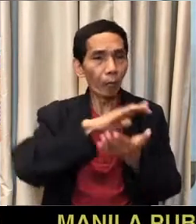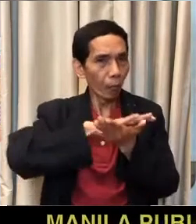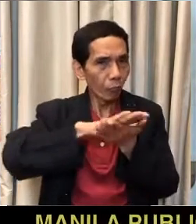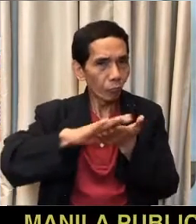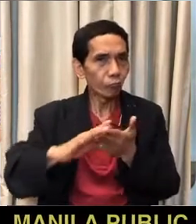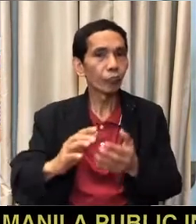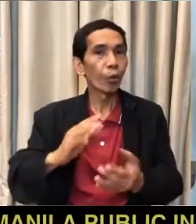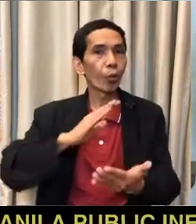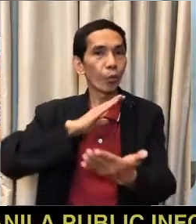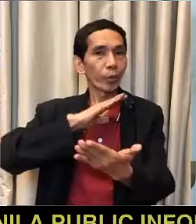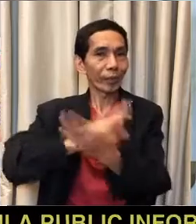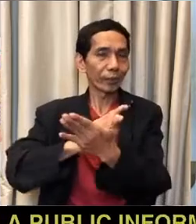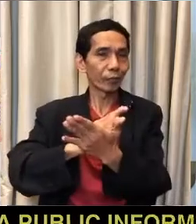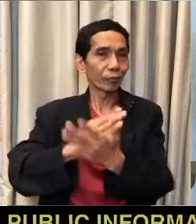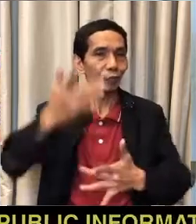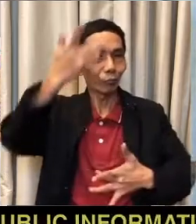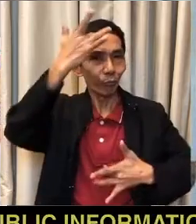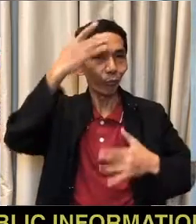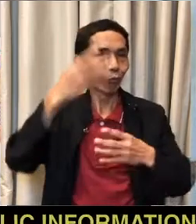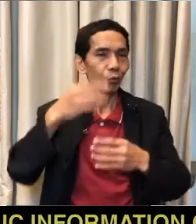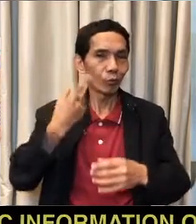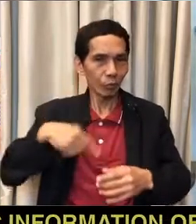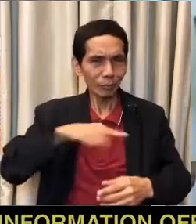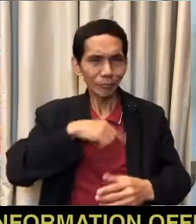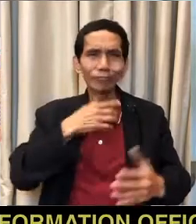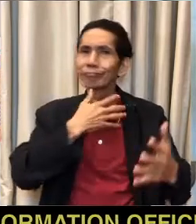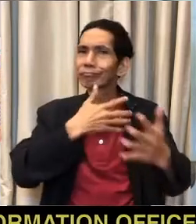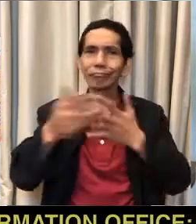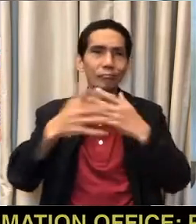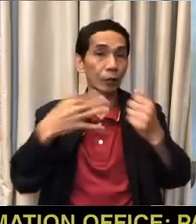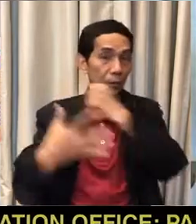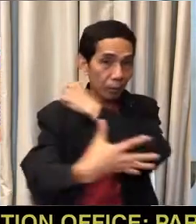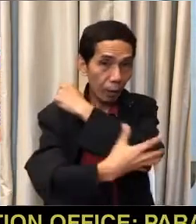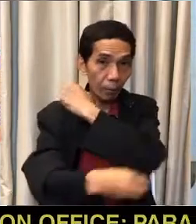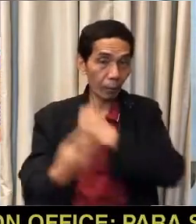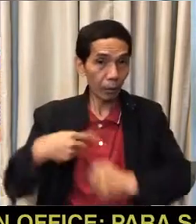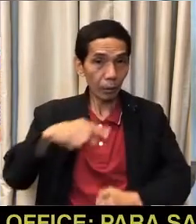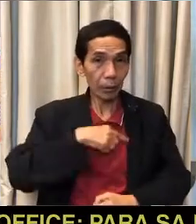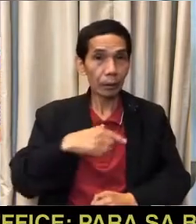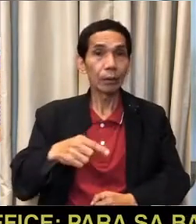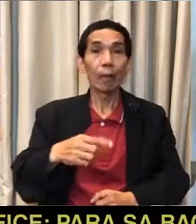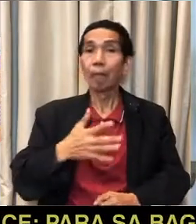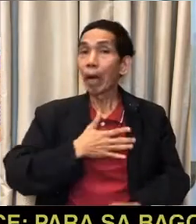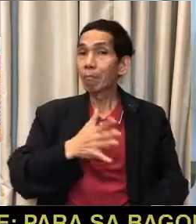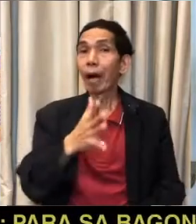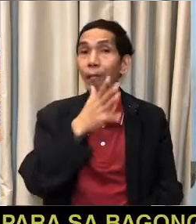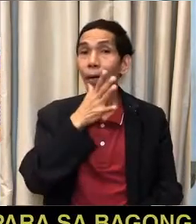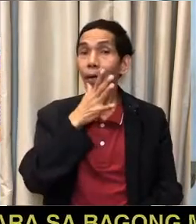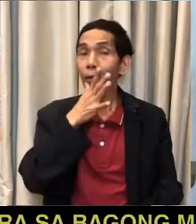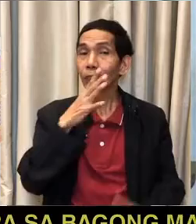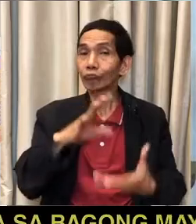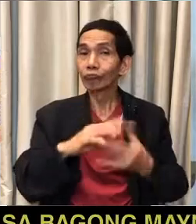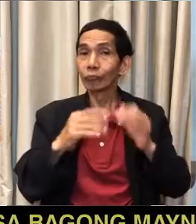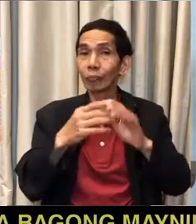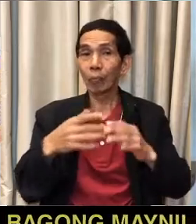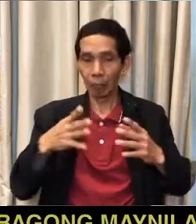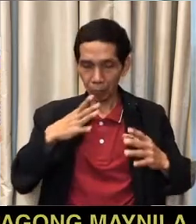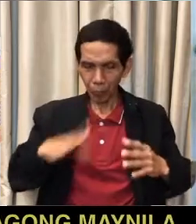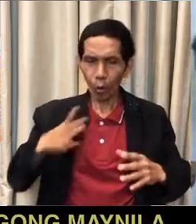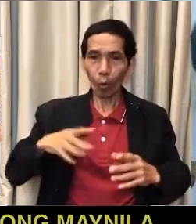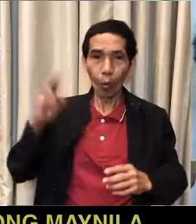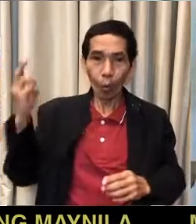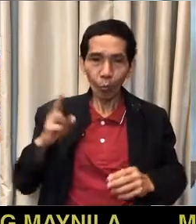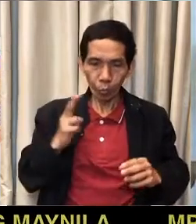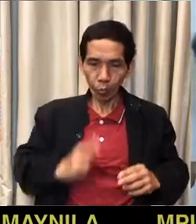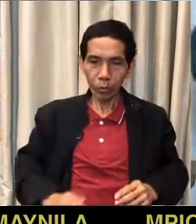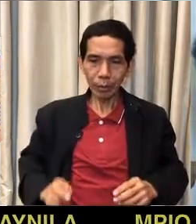mas maiiwas tayo sa mga sakit. Kahit tayo mahirap. Sabi ko nga sa inyo, nanay ko eh. Eh, damit ko, yun at yun